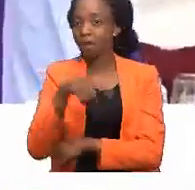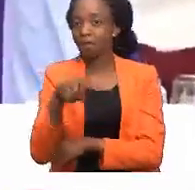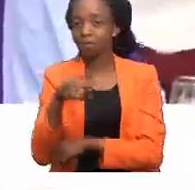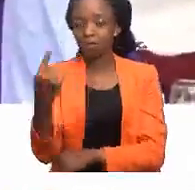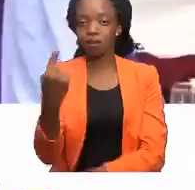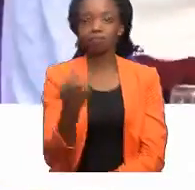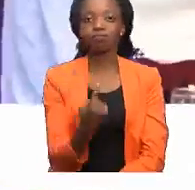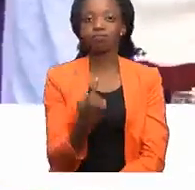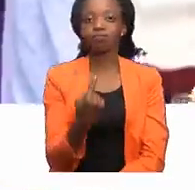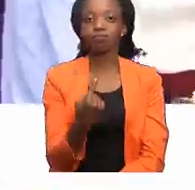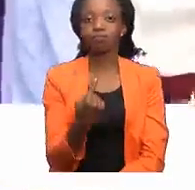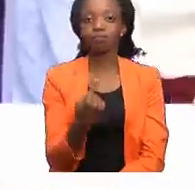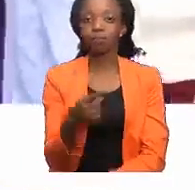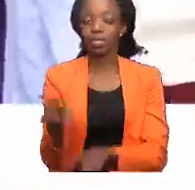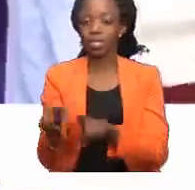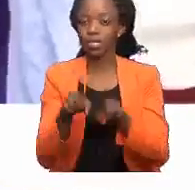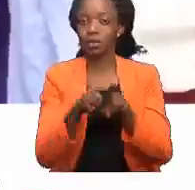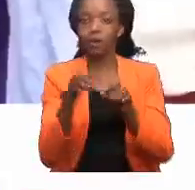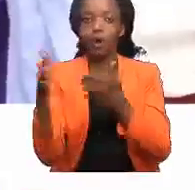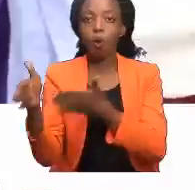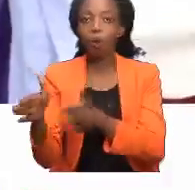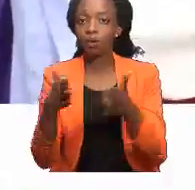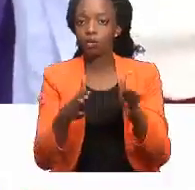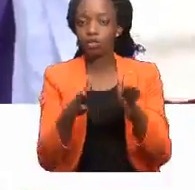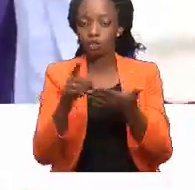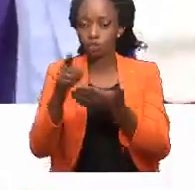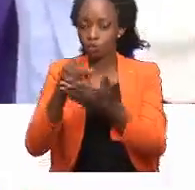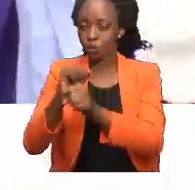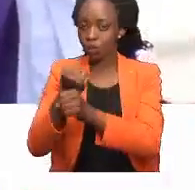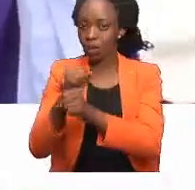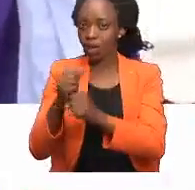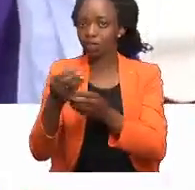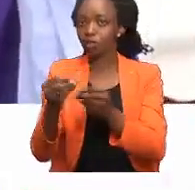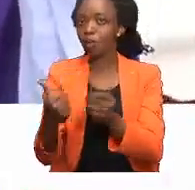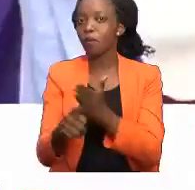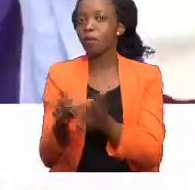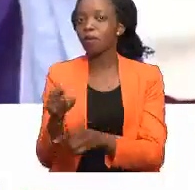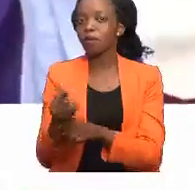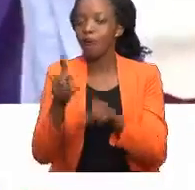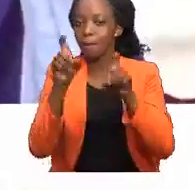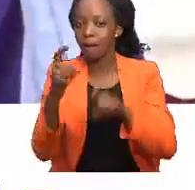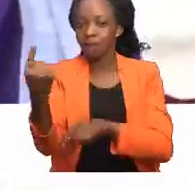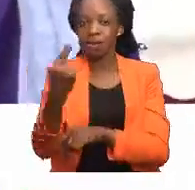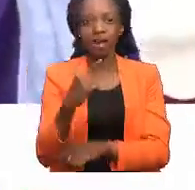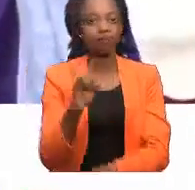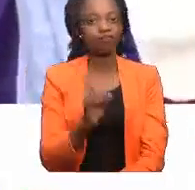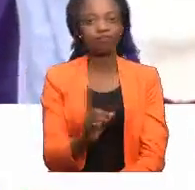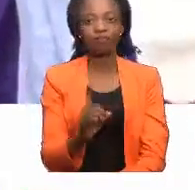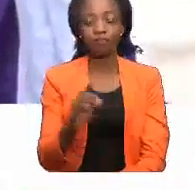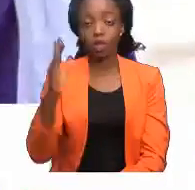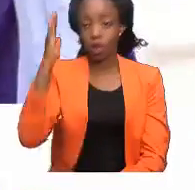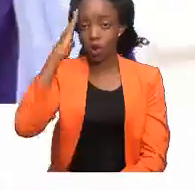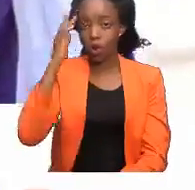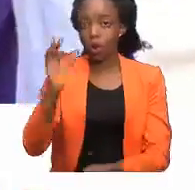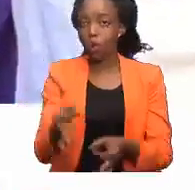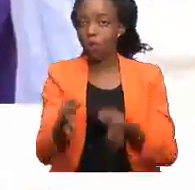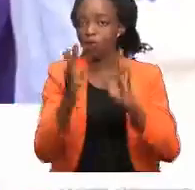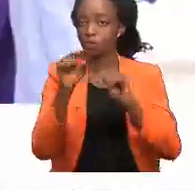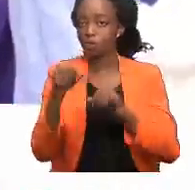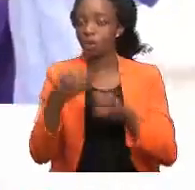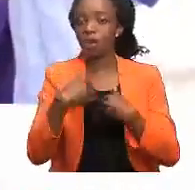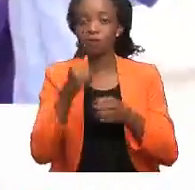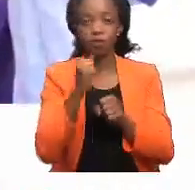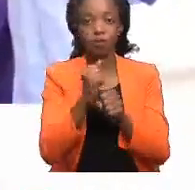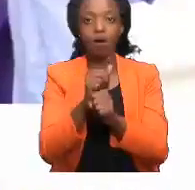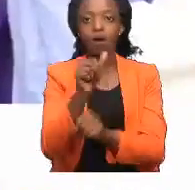ndani, pia hiyo ni fursa ya kurekebisha hayo makosa. Sio lazima tuje hapa. Najua hawa maofisa watakuwa na kazi